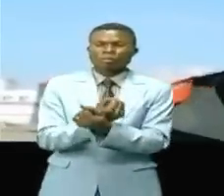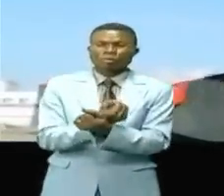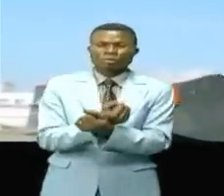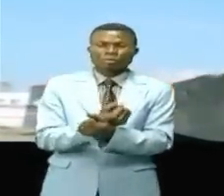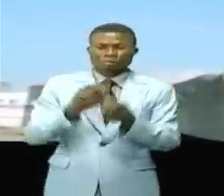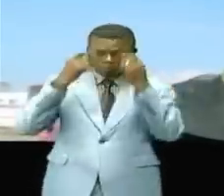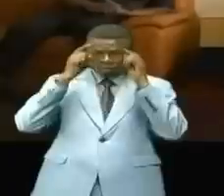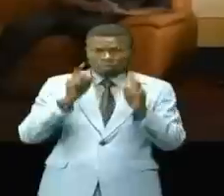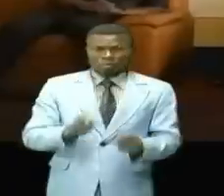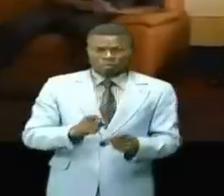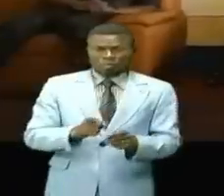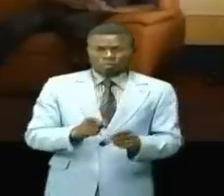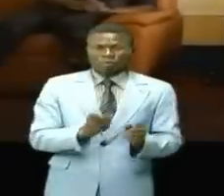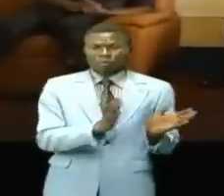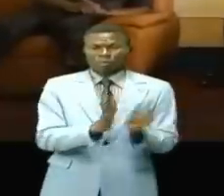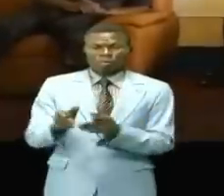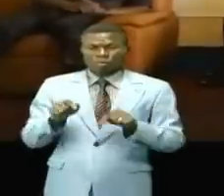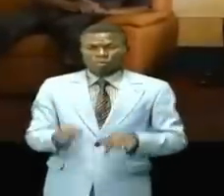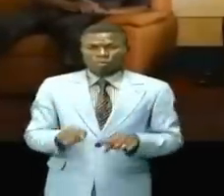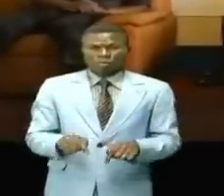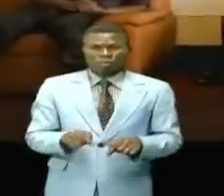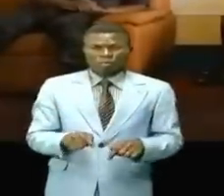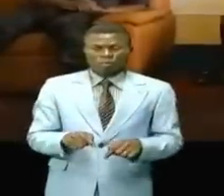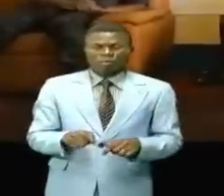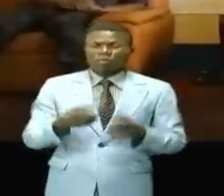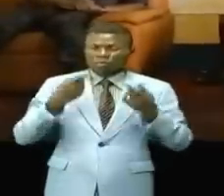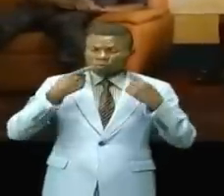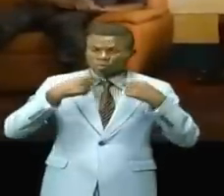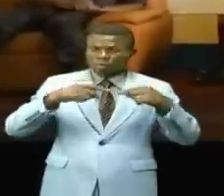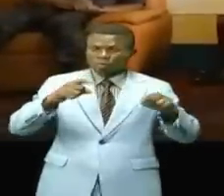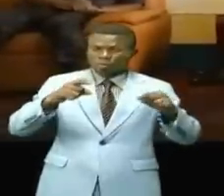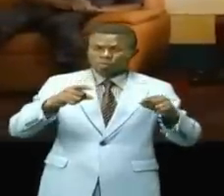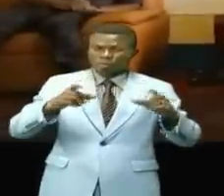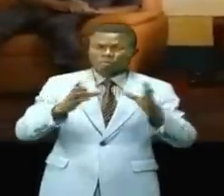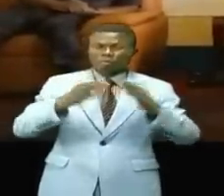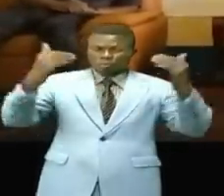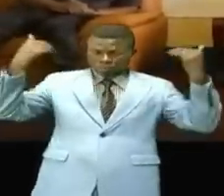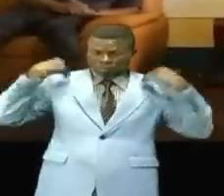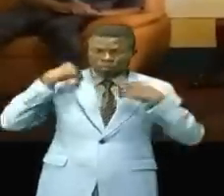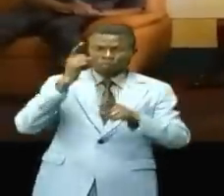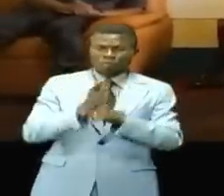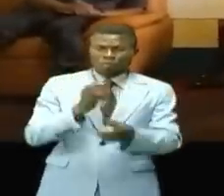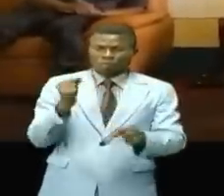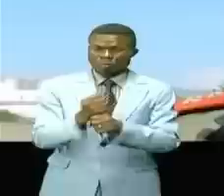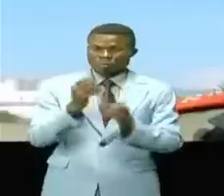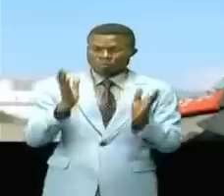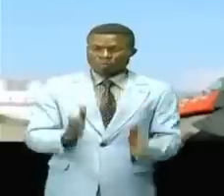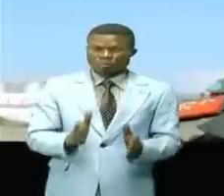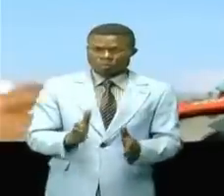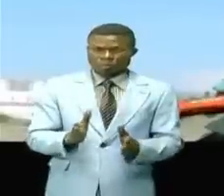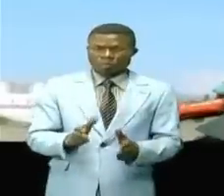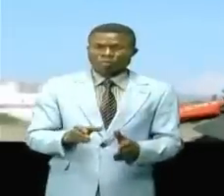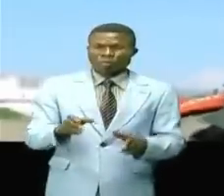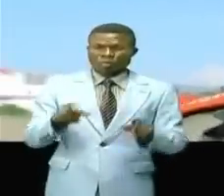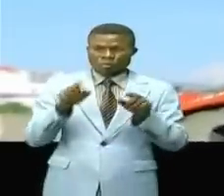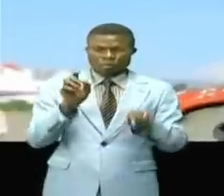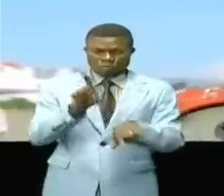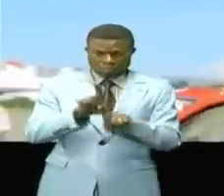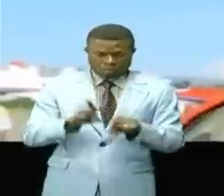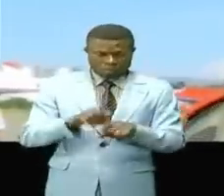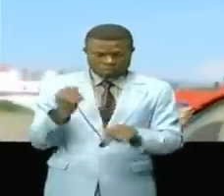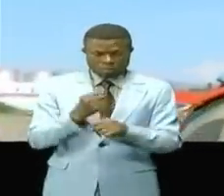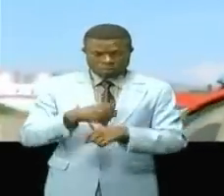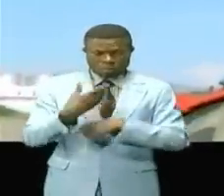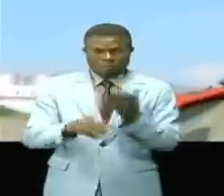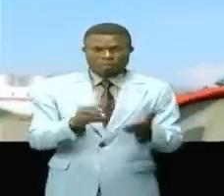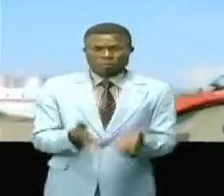les unités qui sont ici présentes, communiquer avec les commandants tactiques, opératifs d'abord que nous sommes et tactiques que nous,